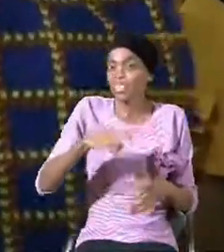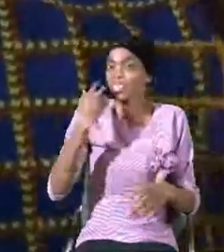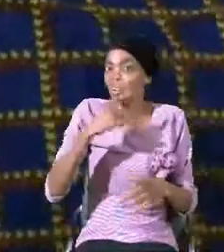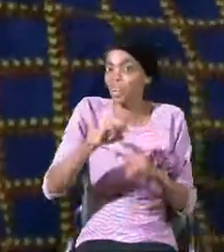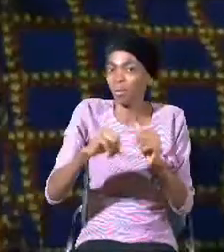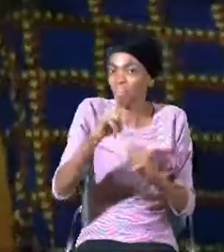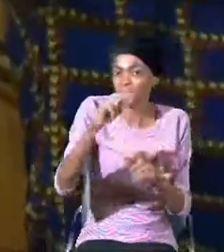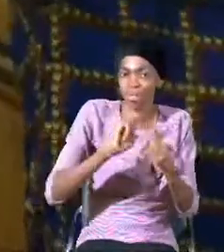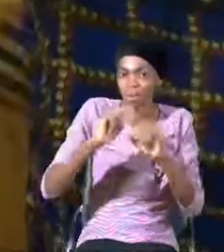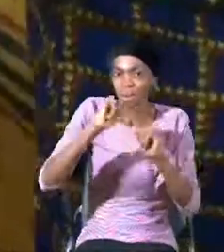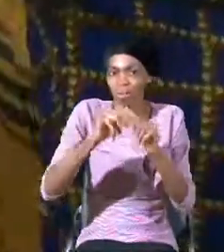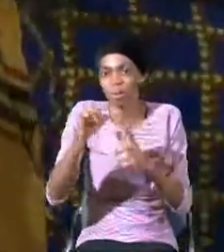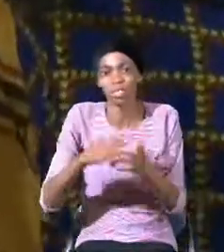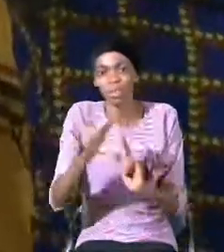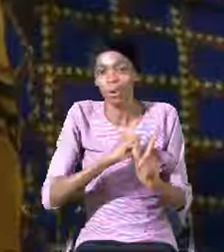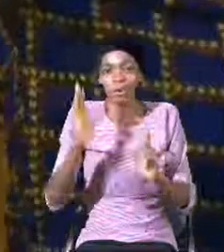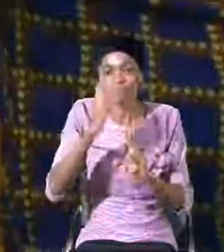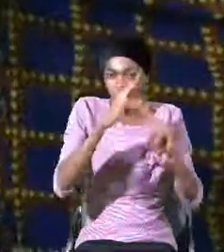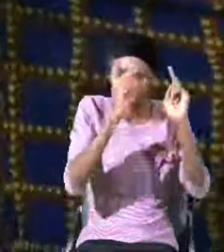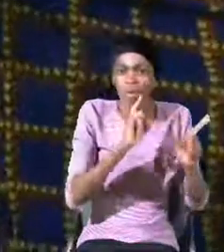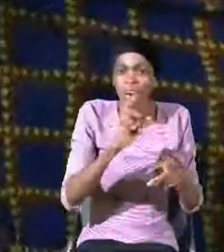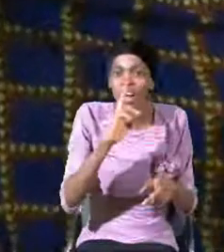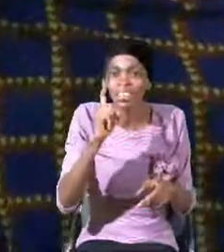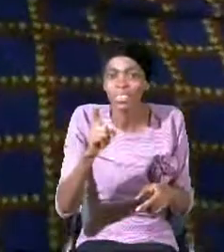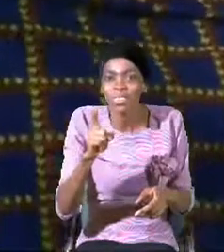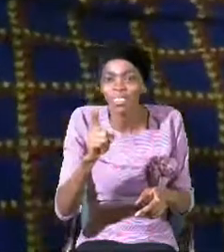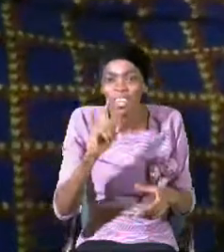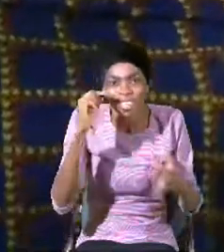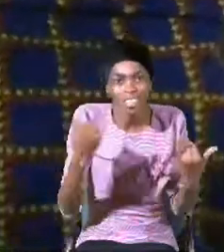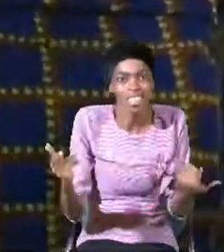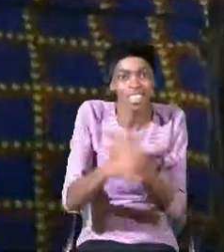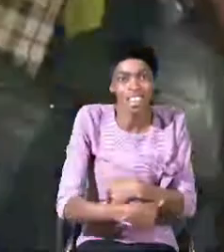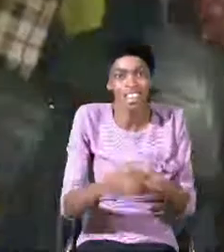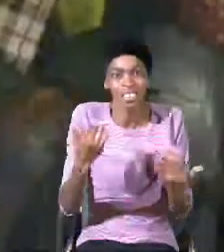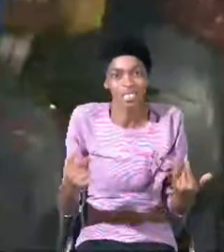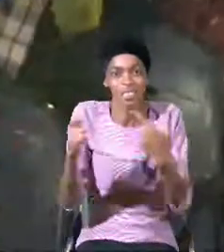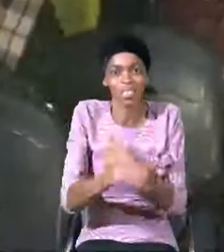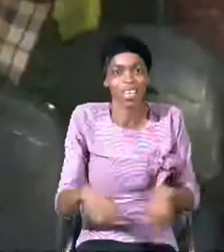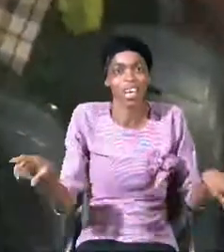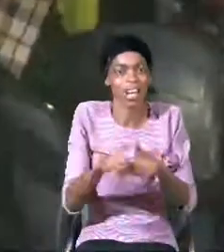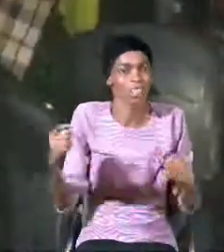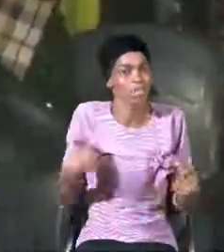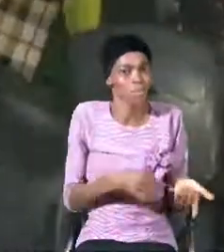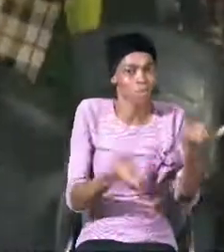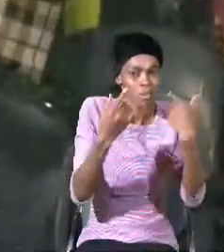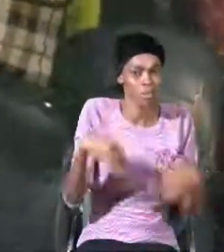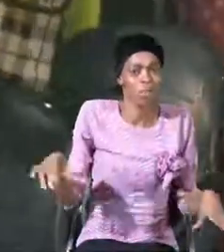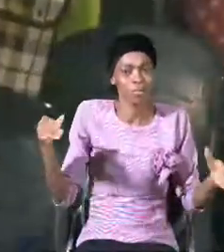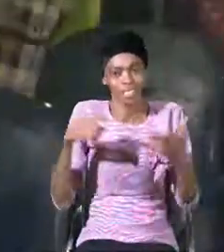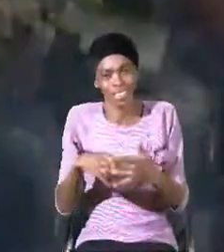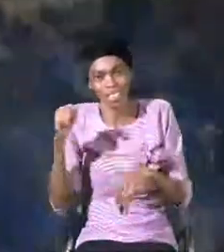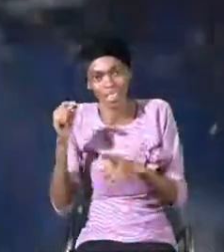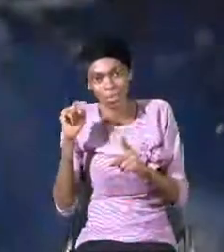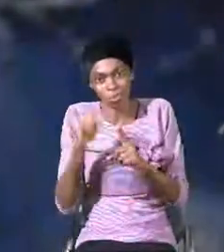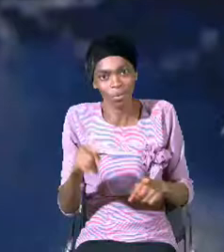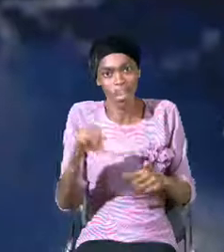parle de toi. Le Seigneur va t'honorer. Où es-tu? Où es-tu? Aujourd'hui, c'est un jour décisif dans